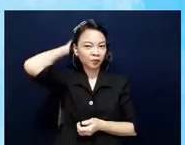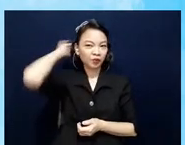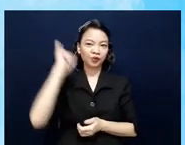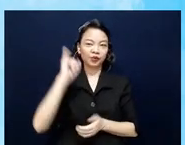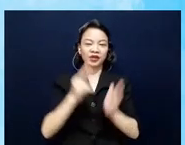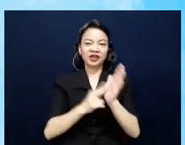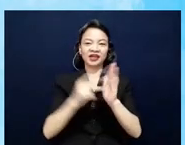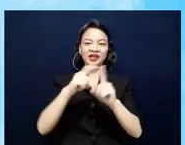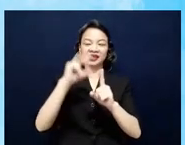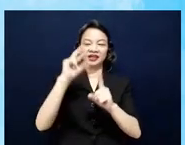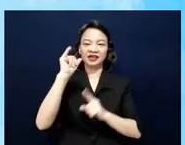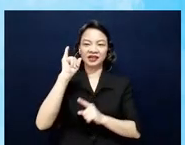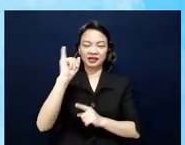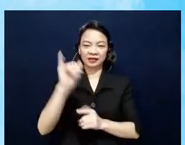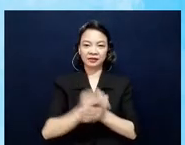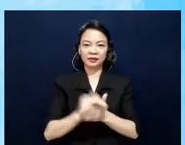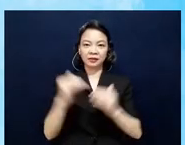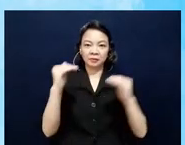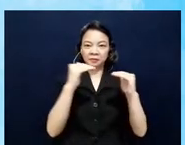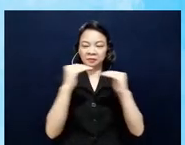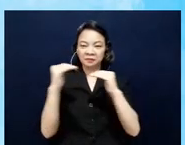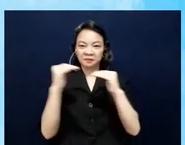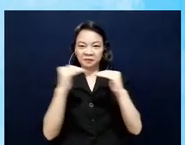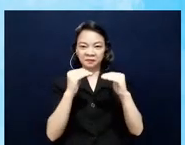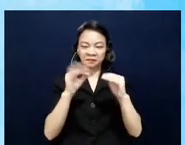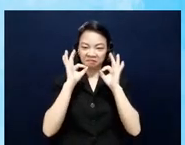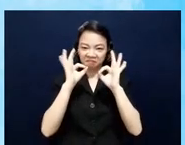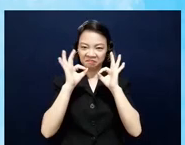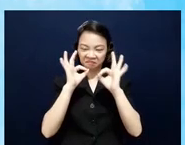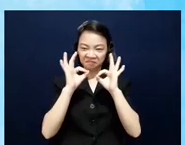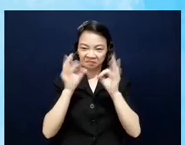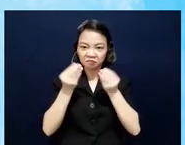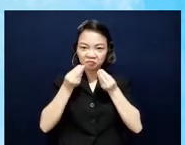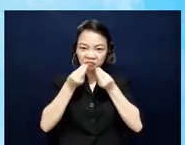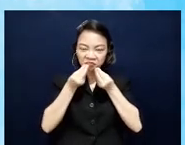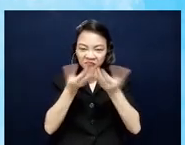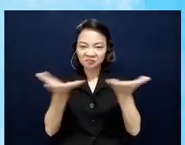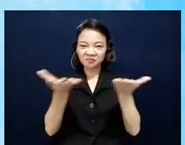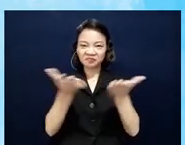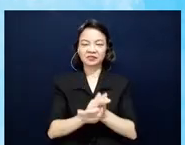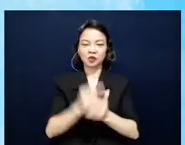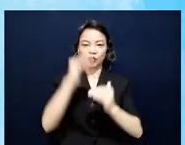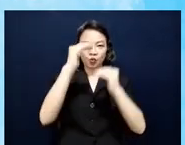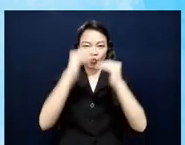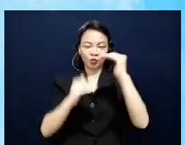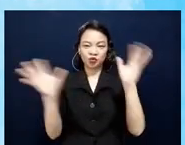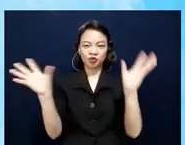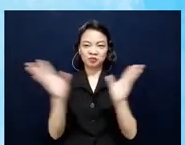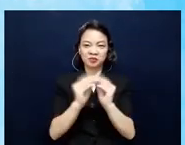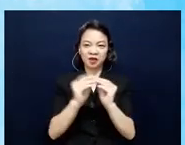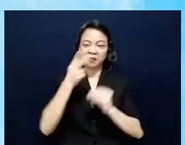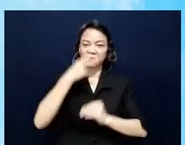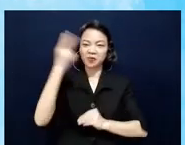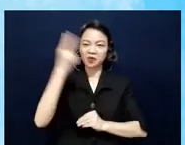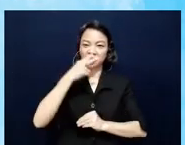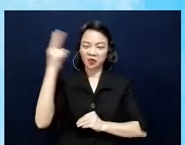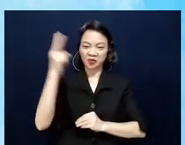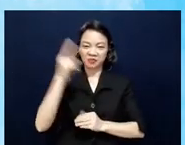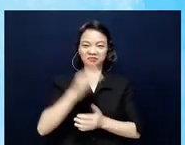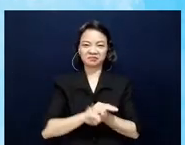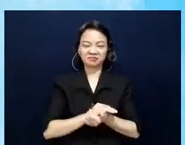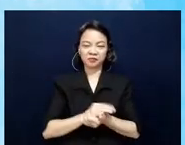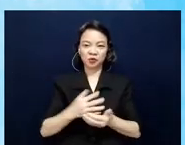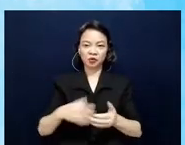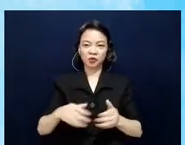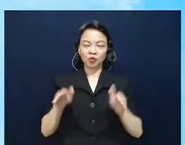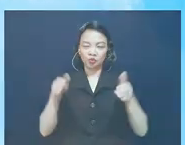peer educator yang kemudian sudah berhasil menurunkan jumlah perokok, khususnya ini sekolah yang bebas rokok.